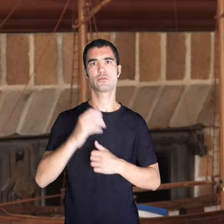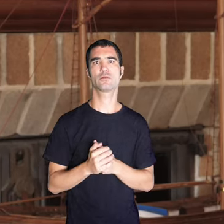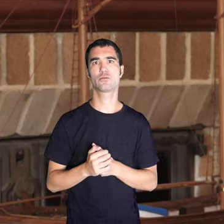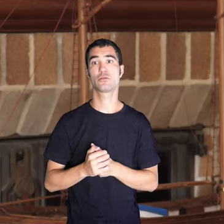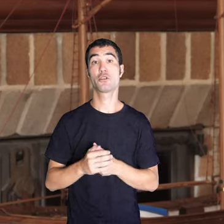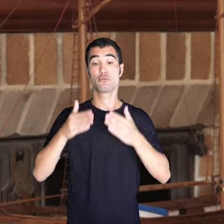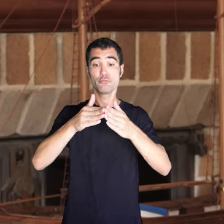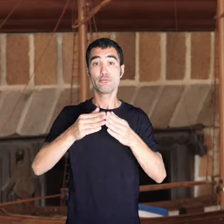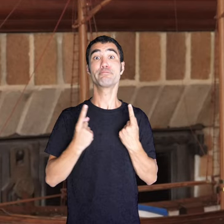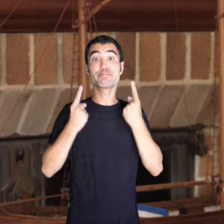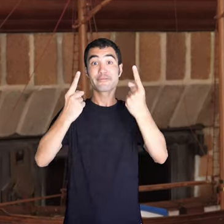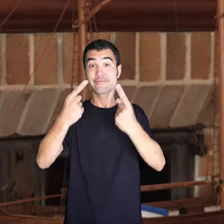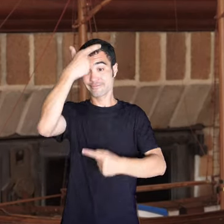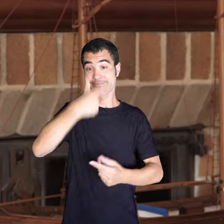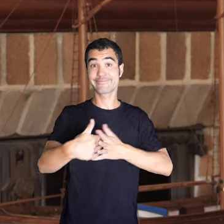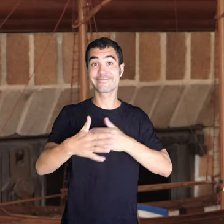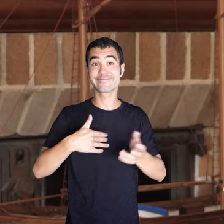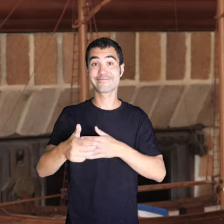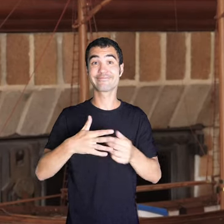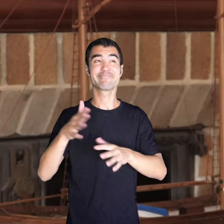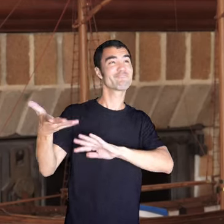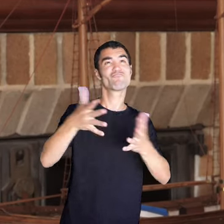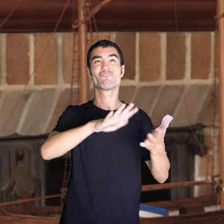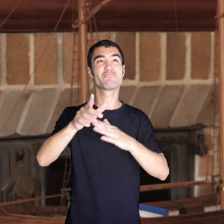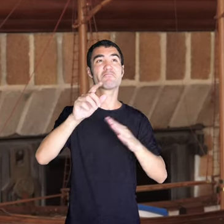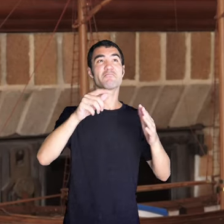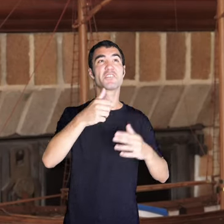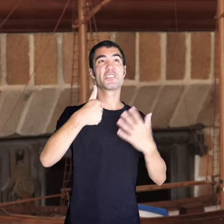La primera barqueta que vaig fer jo va ser damunt el